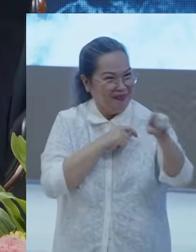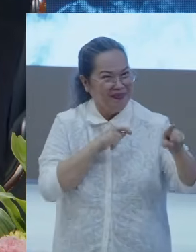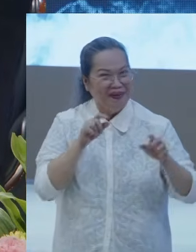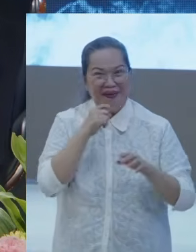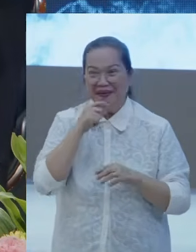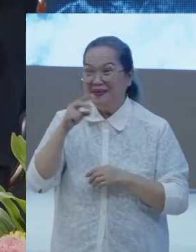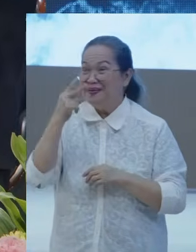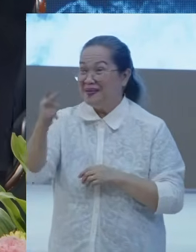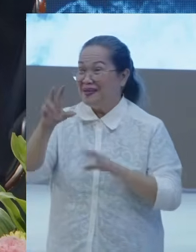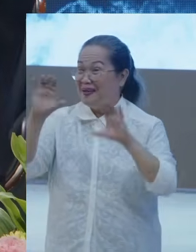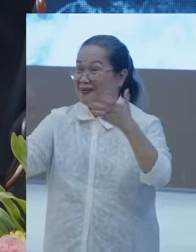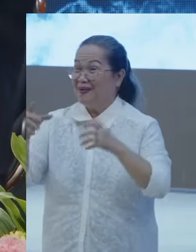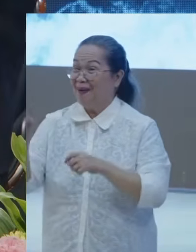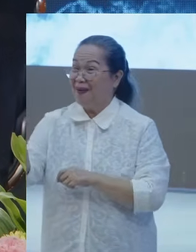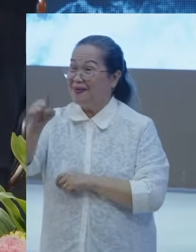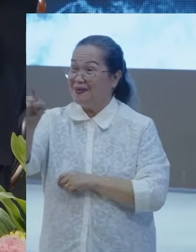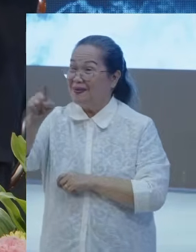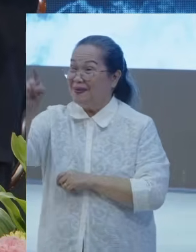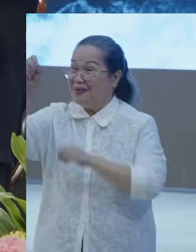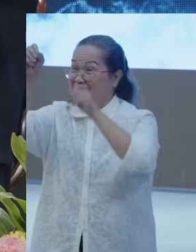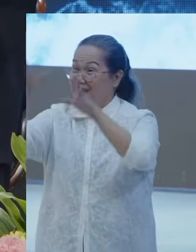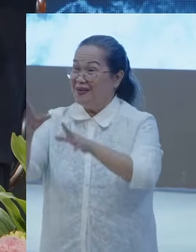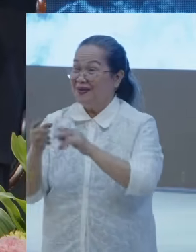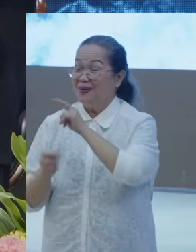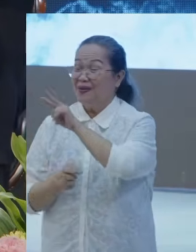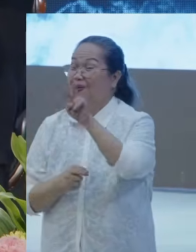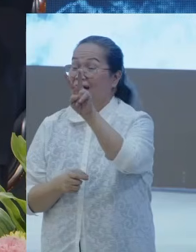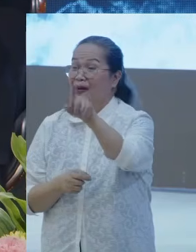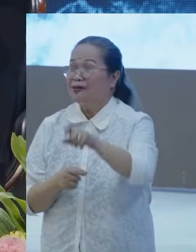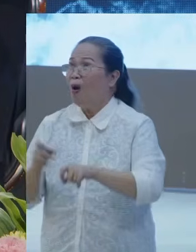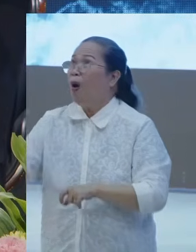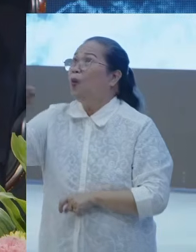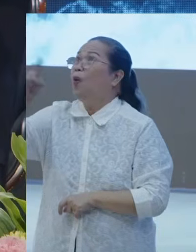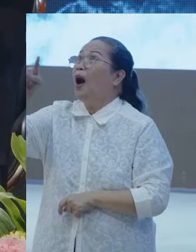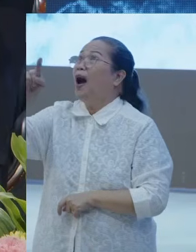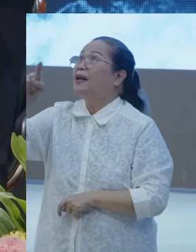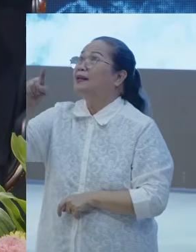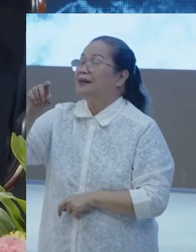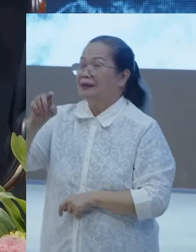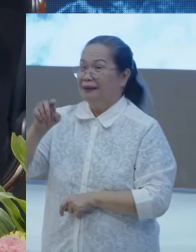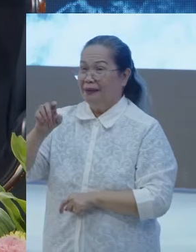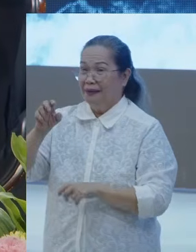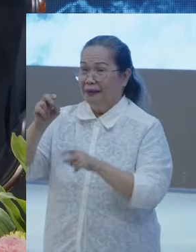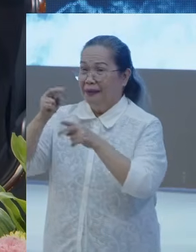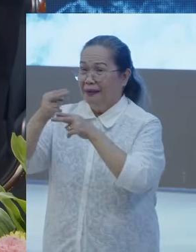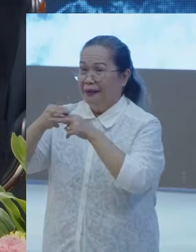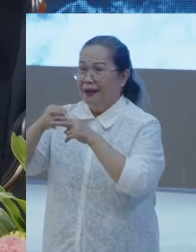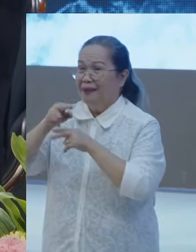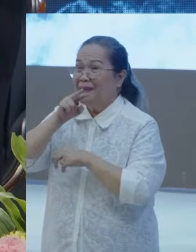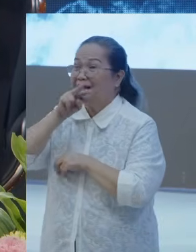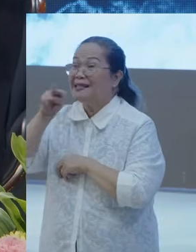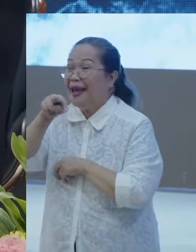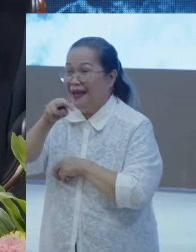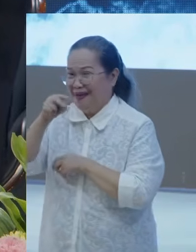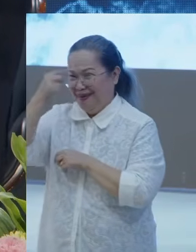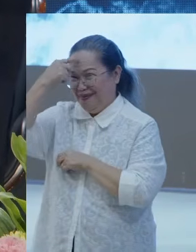klase, tanungin ang inyong Pilipino teacher, ma'am, ano po ba ang ibig sabihin ng ulupong?